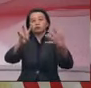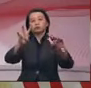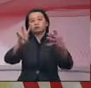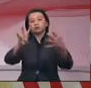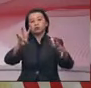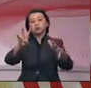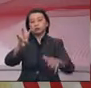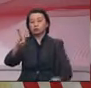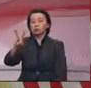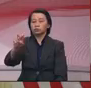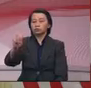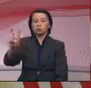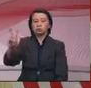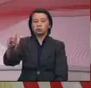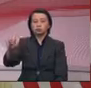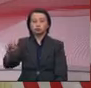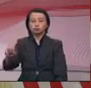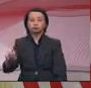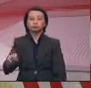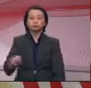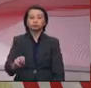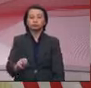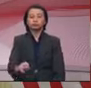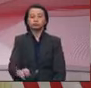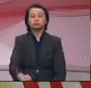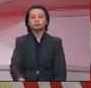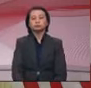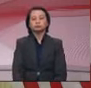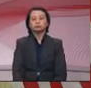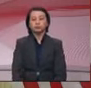15 Julai 2020.